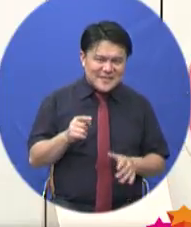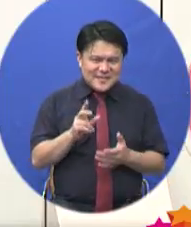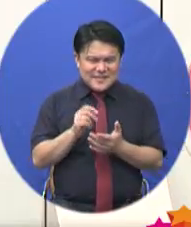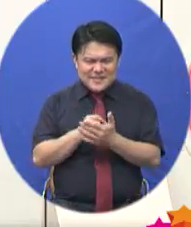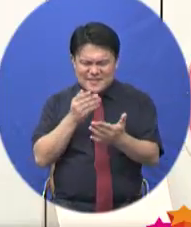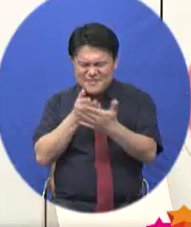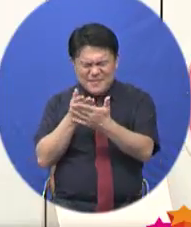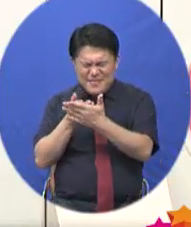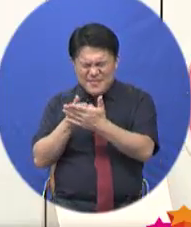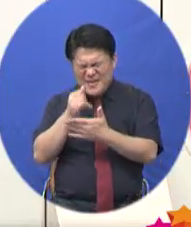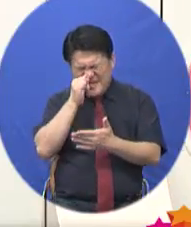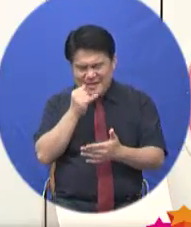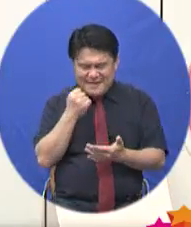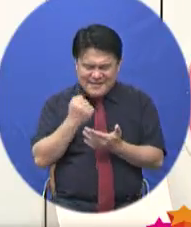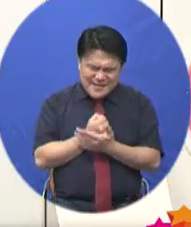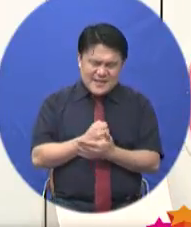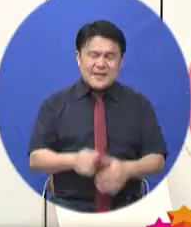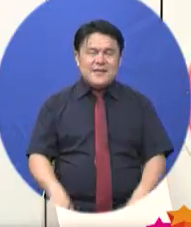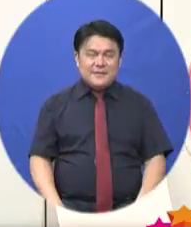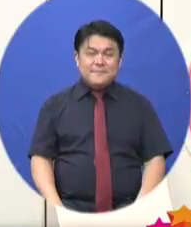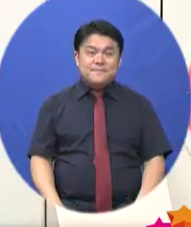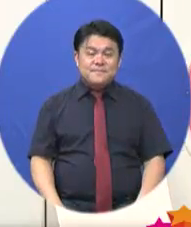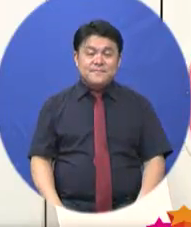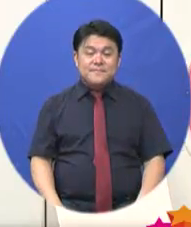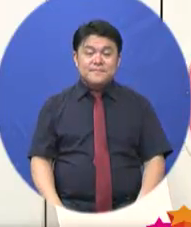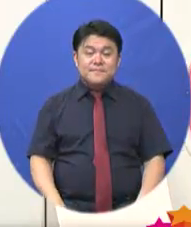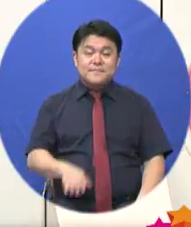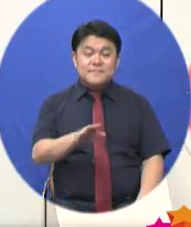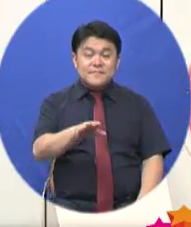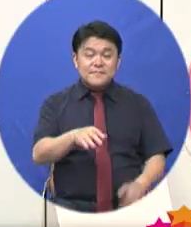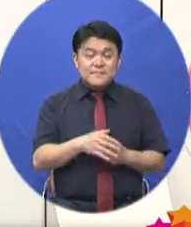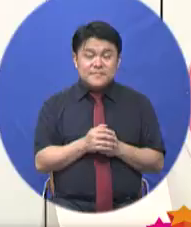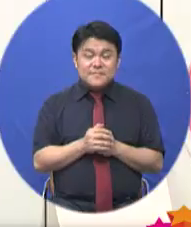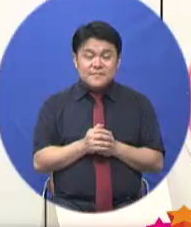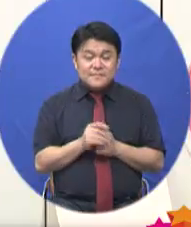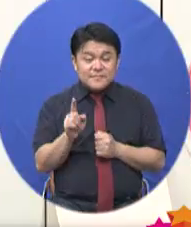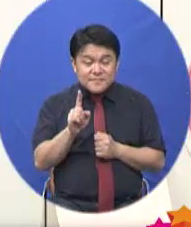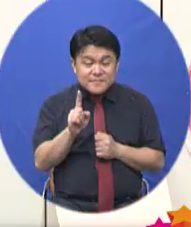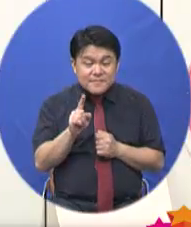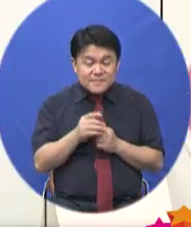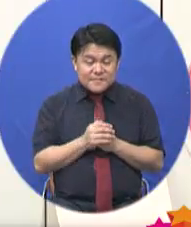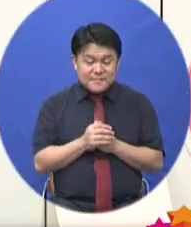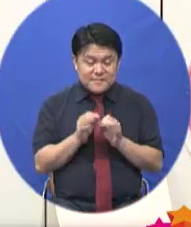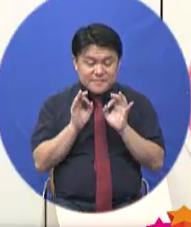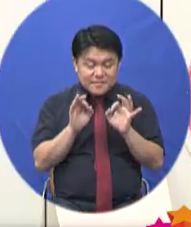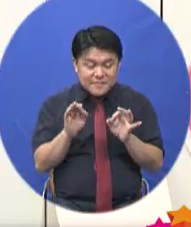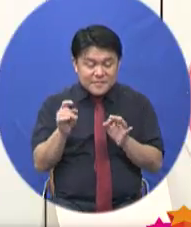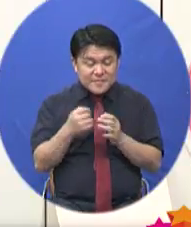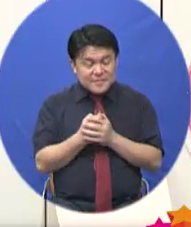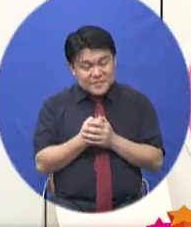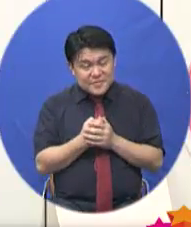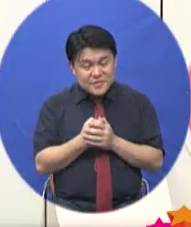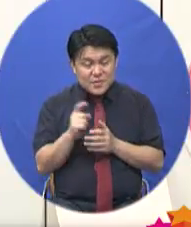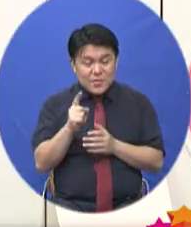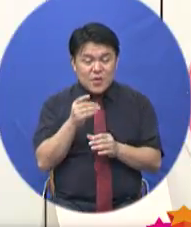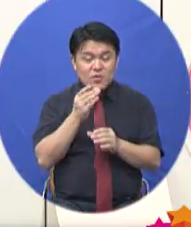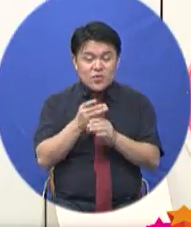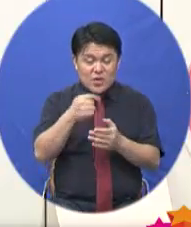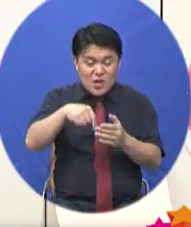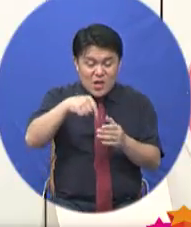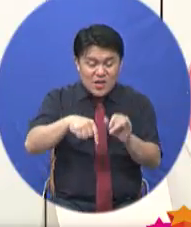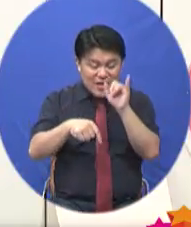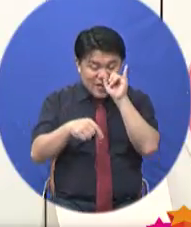안 되더라고요. 아, 거기에 네, 좀 그 노래가 좀 네. 그런 점이 가운데에